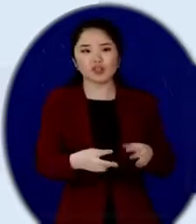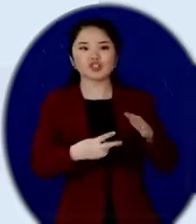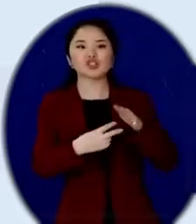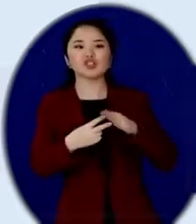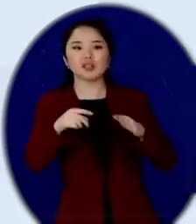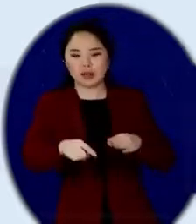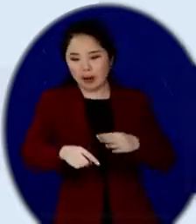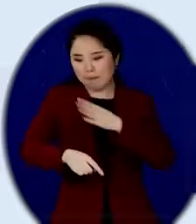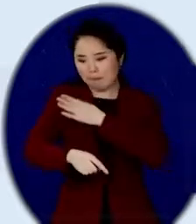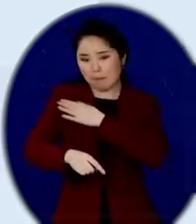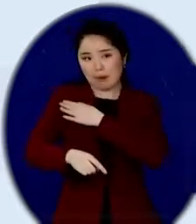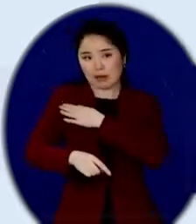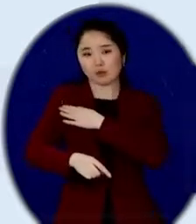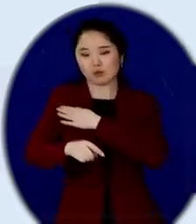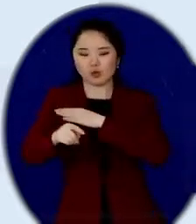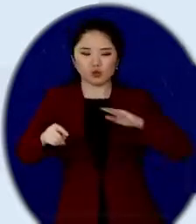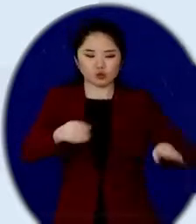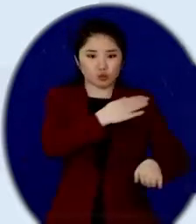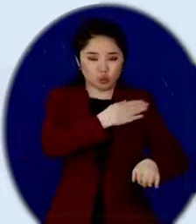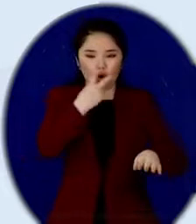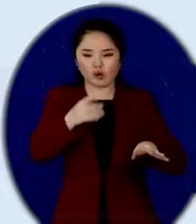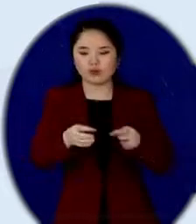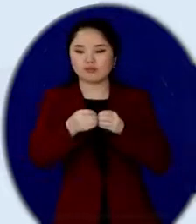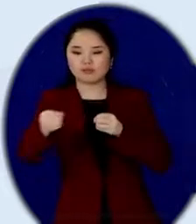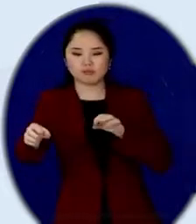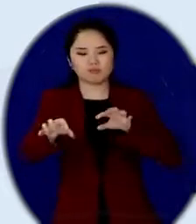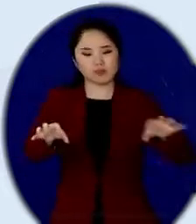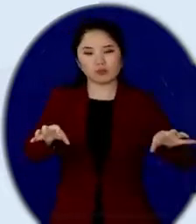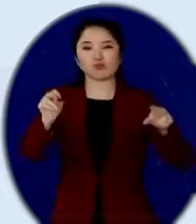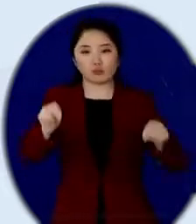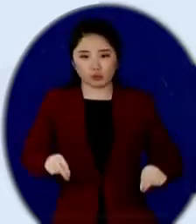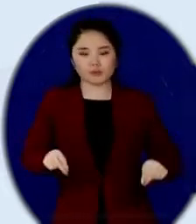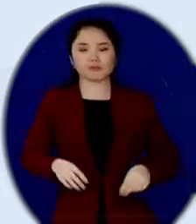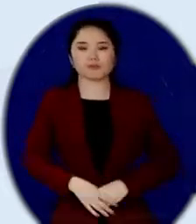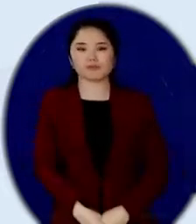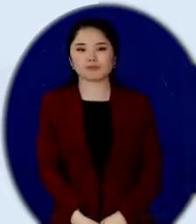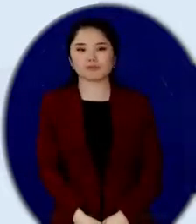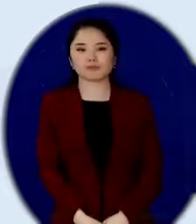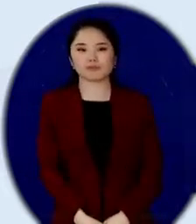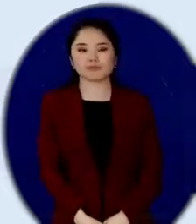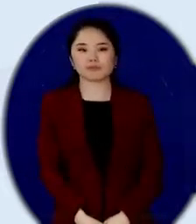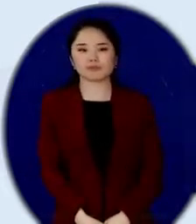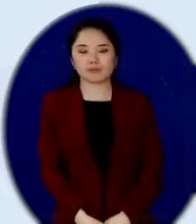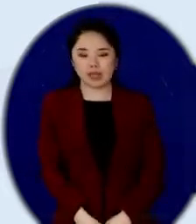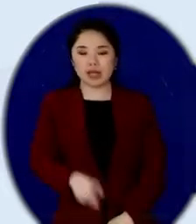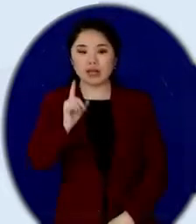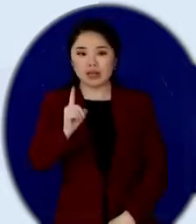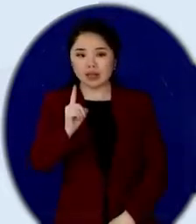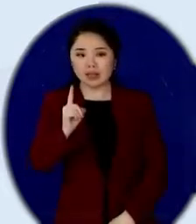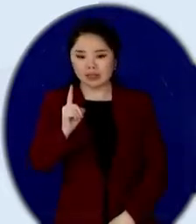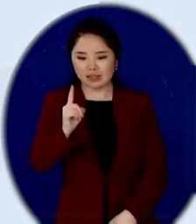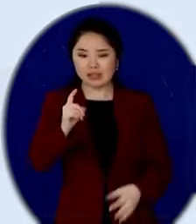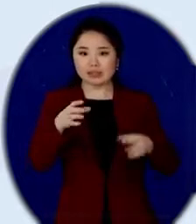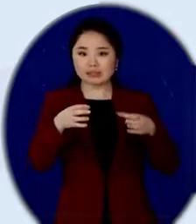ширээнийхээ баруун зүүн талд 8 харандаага 2 тэнцүү хуваан байрлуулж болно шүү. За, 1 савнд